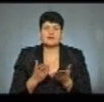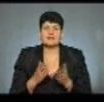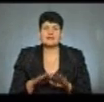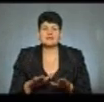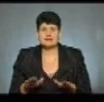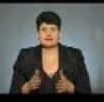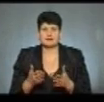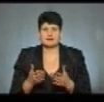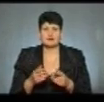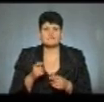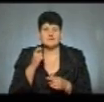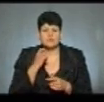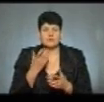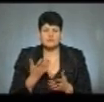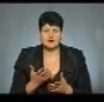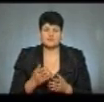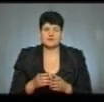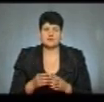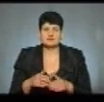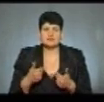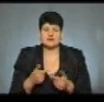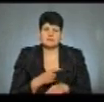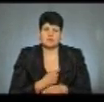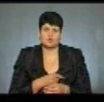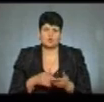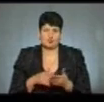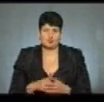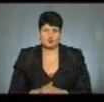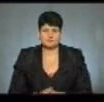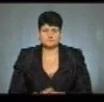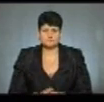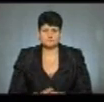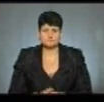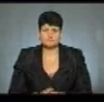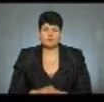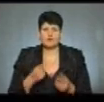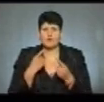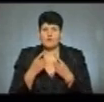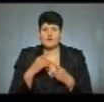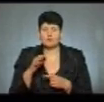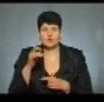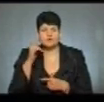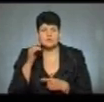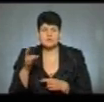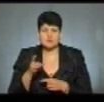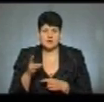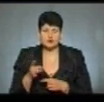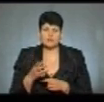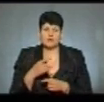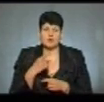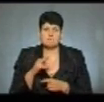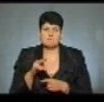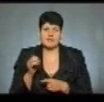діти конкретно, які вікові категорії звертаються за медичною допомогою. Говоримо ми про Чортківський район. Власне, за словами